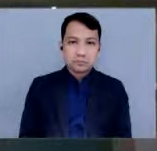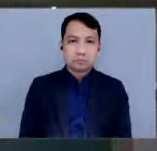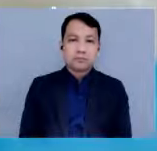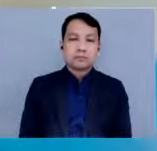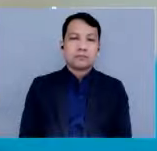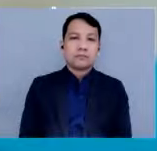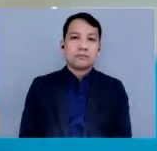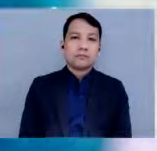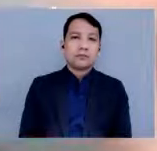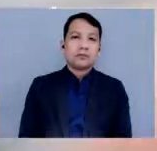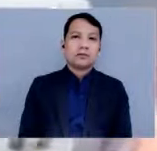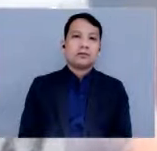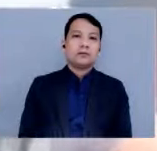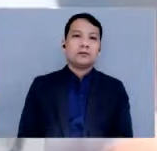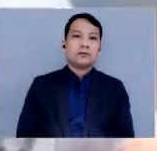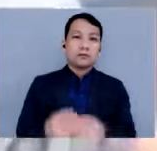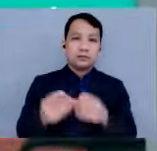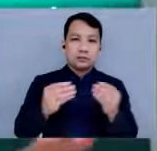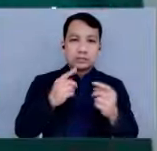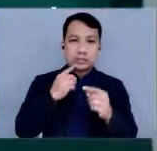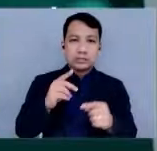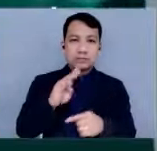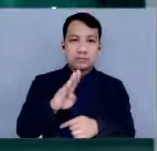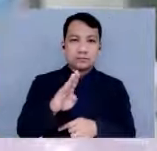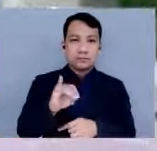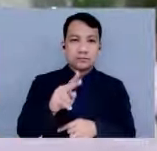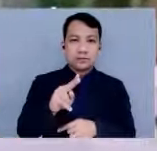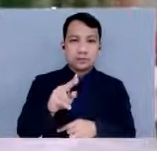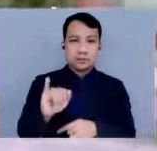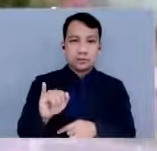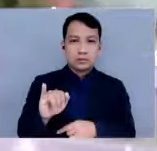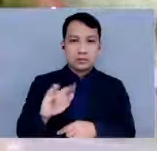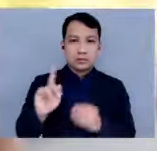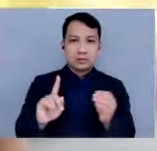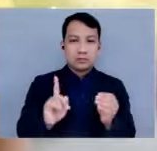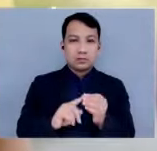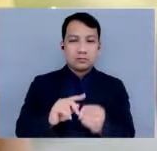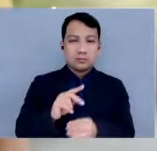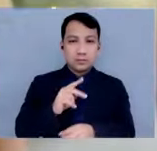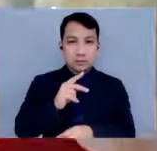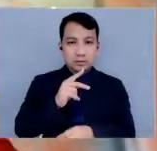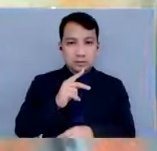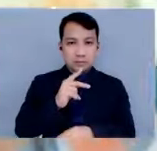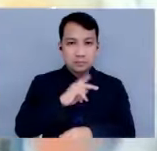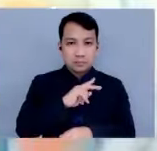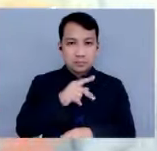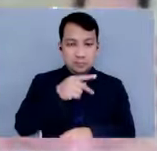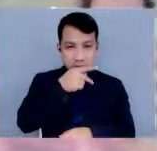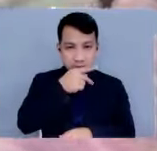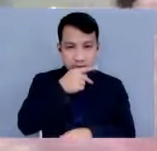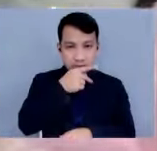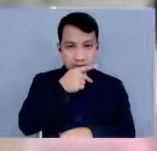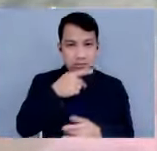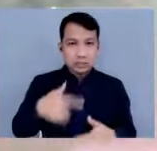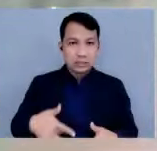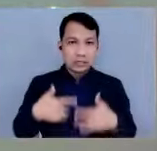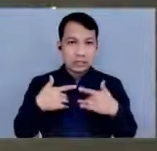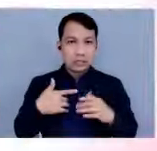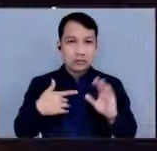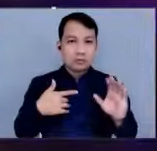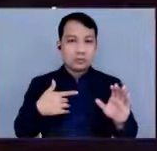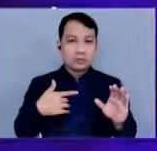Naglabas ng pahayag ang management ng Beanie kaugnay sa privacy concerns ng mga miyembro ng Nation's Girl